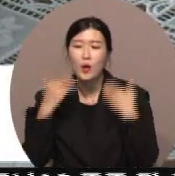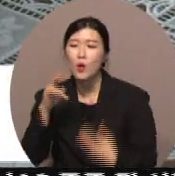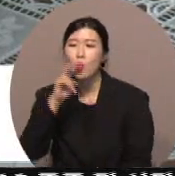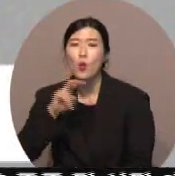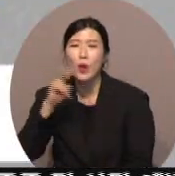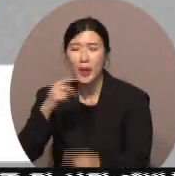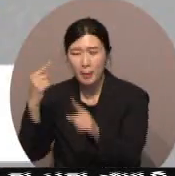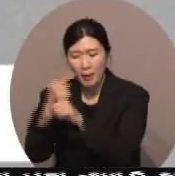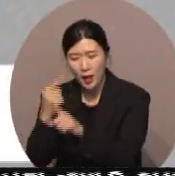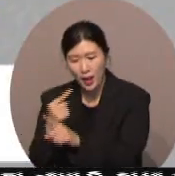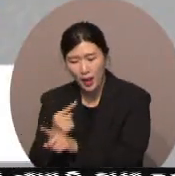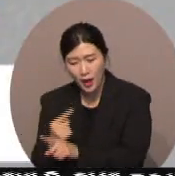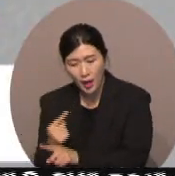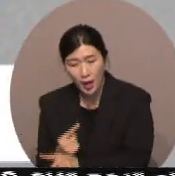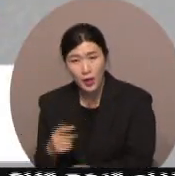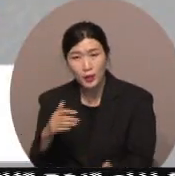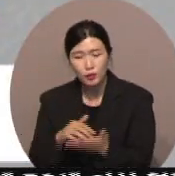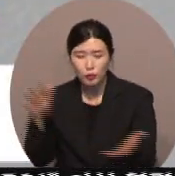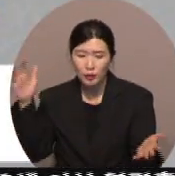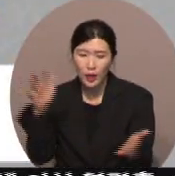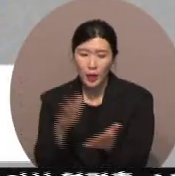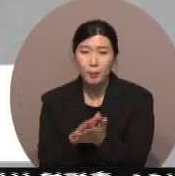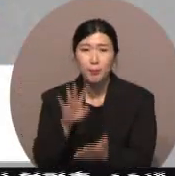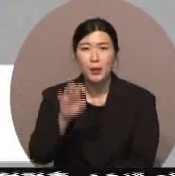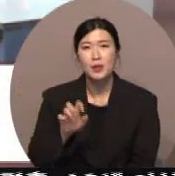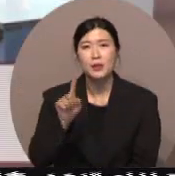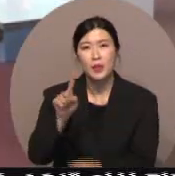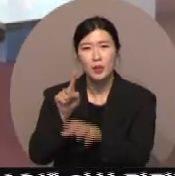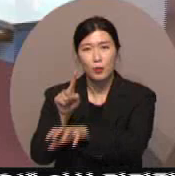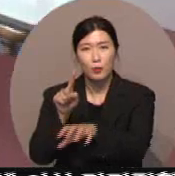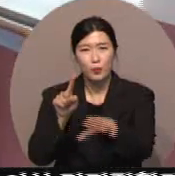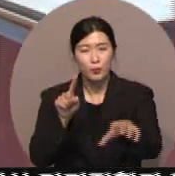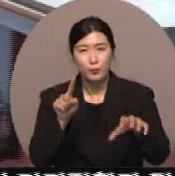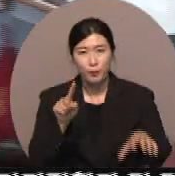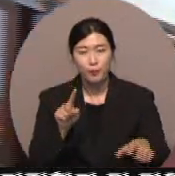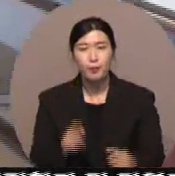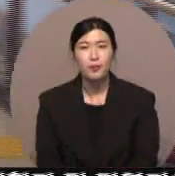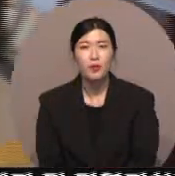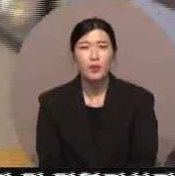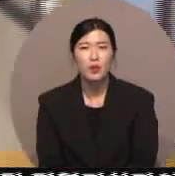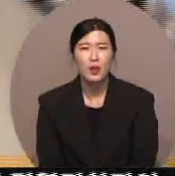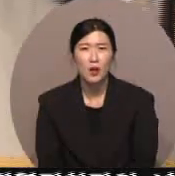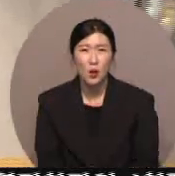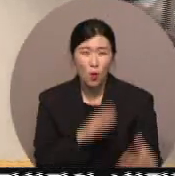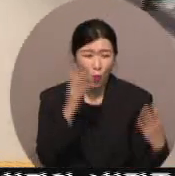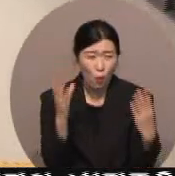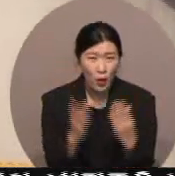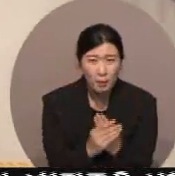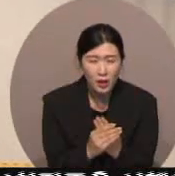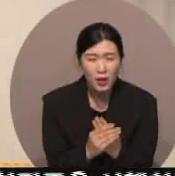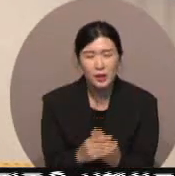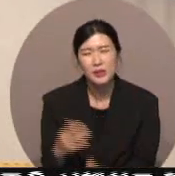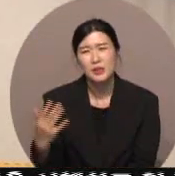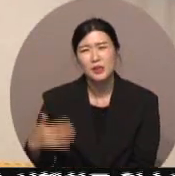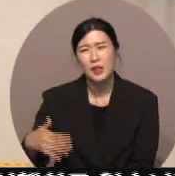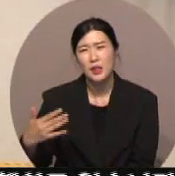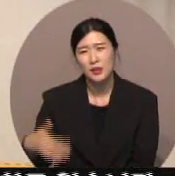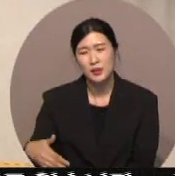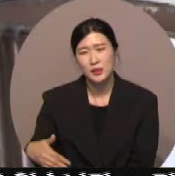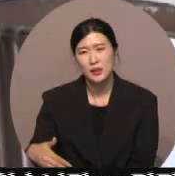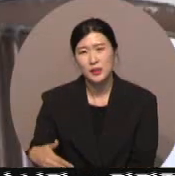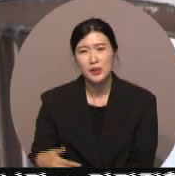등 모두 41곳에서 일제의 흔적을 지웠습니다. 하지만 아직도 도내 학교의 절반 정도에